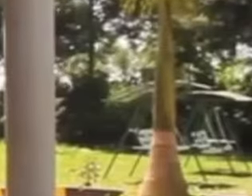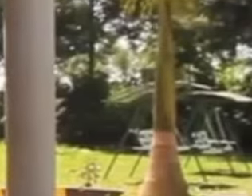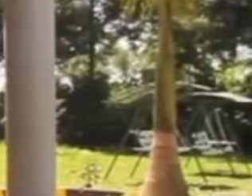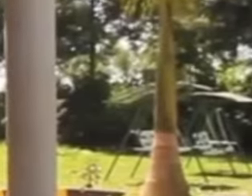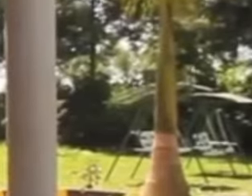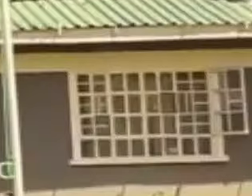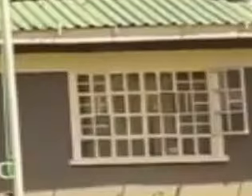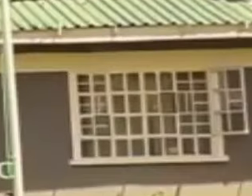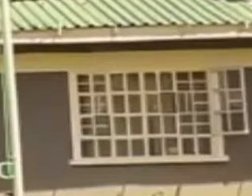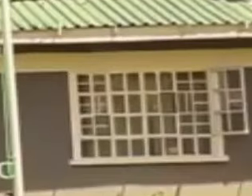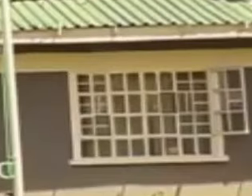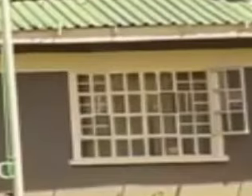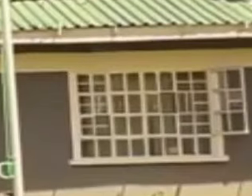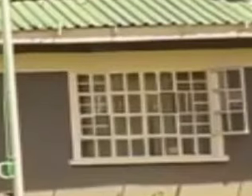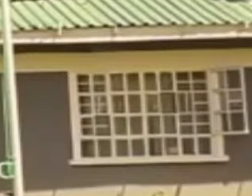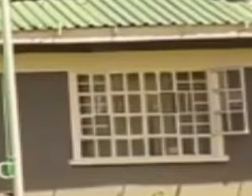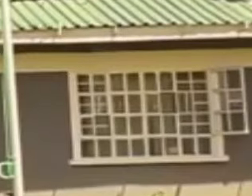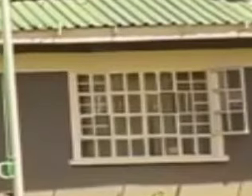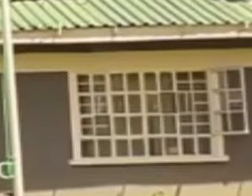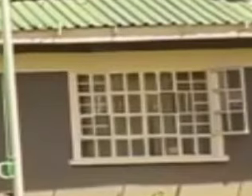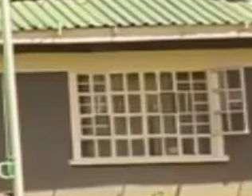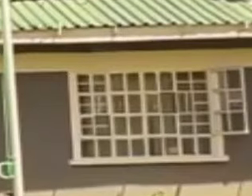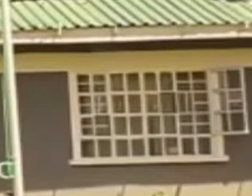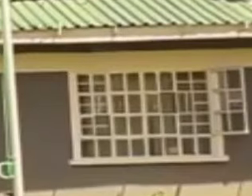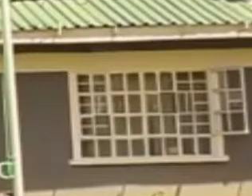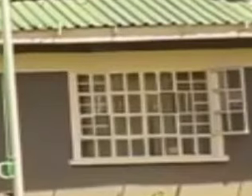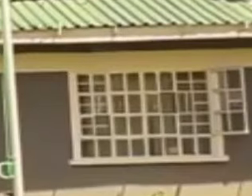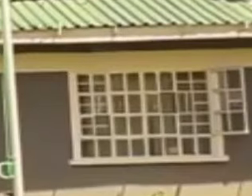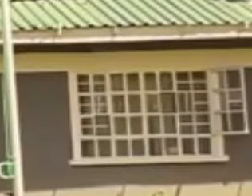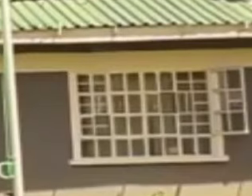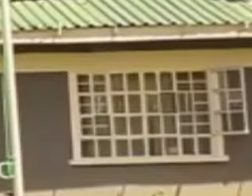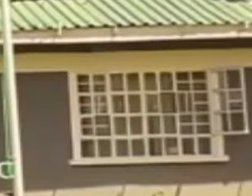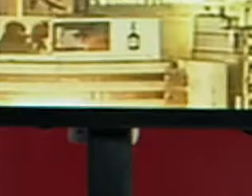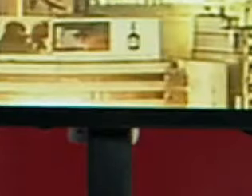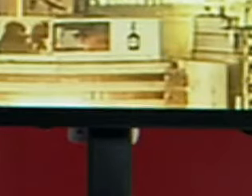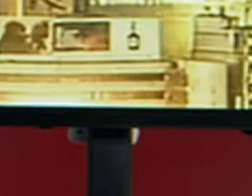Anne Musungu, KTN News, Nairobi. Naam, turegele.